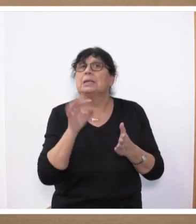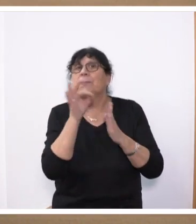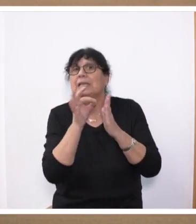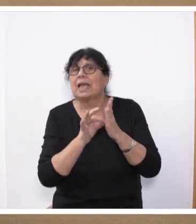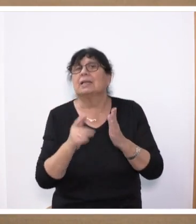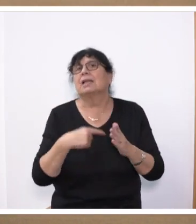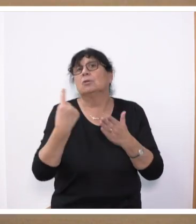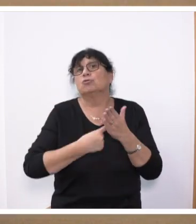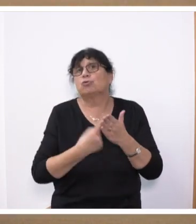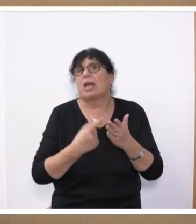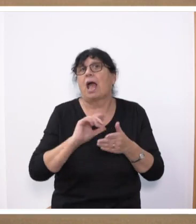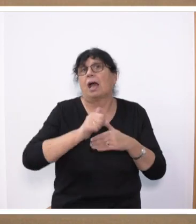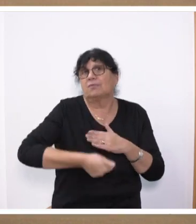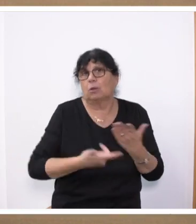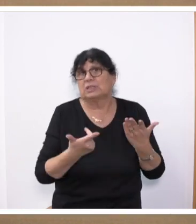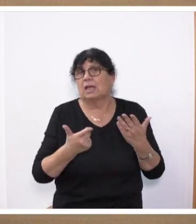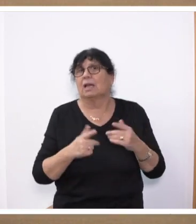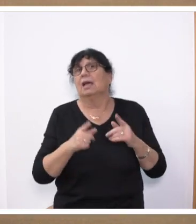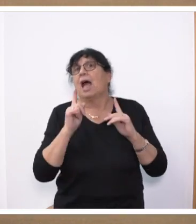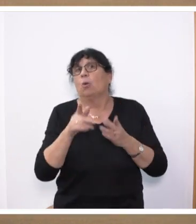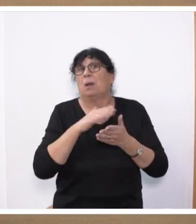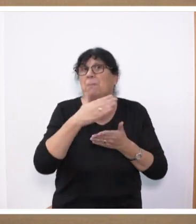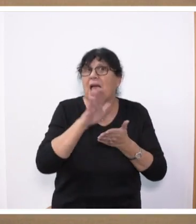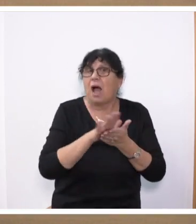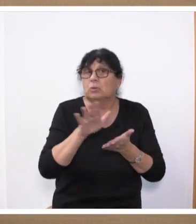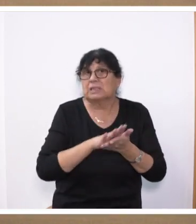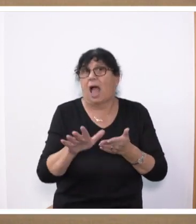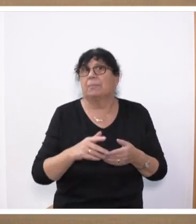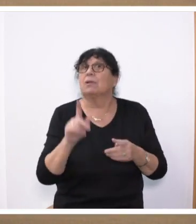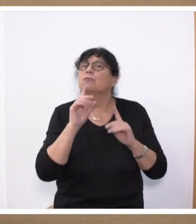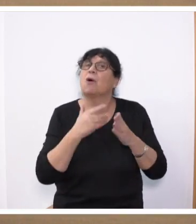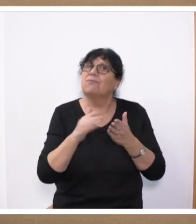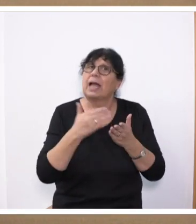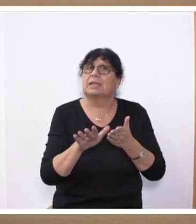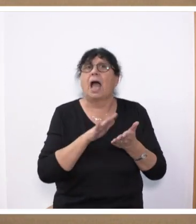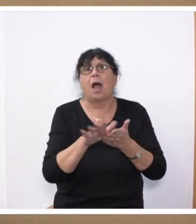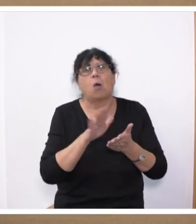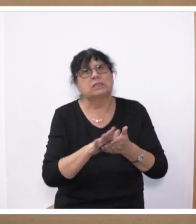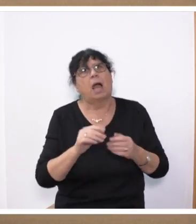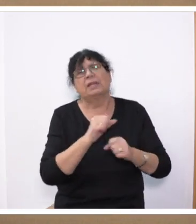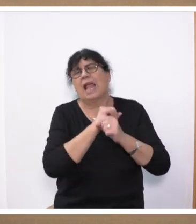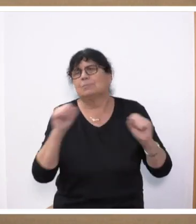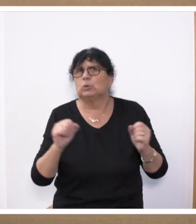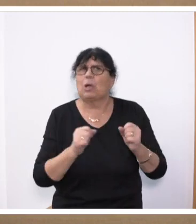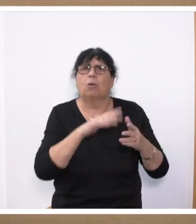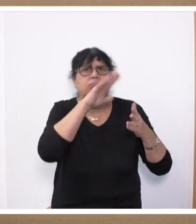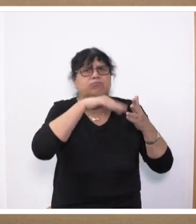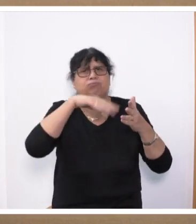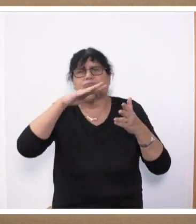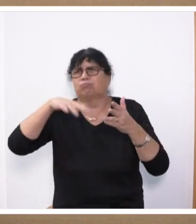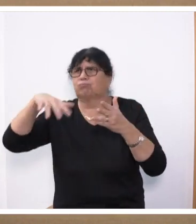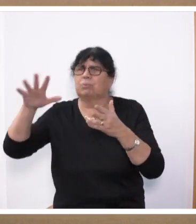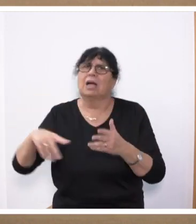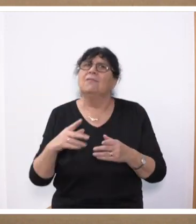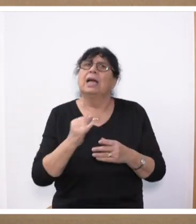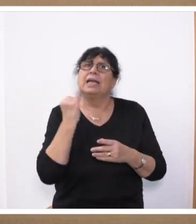Energiekosten, migrationsbedingte Mehrausgaben und weiteren Ausgabenexplosionen, auch hier die Liste ist endlos lang, wird die Investitionskraft von